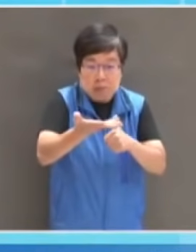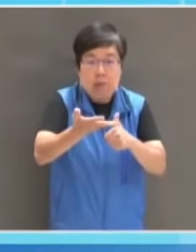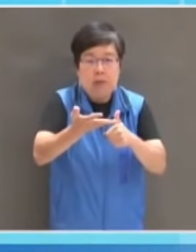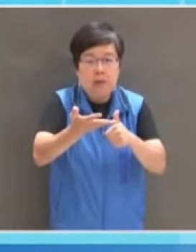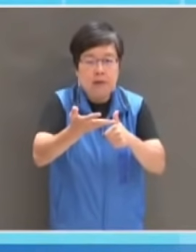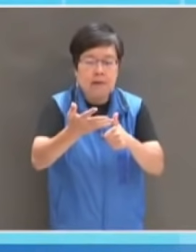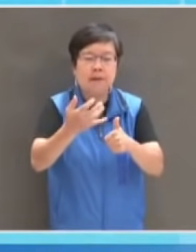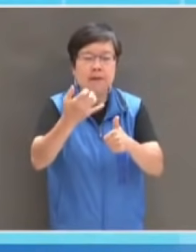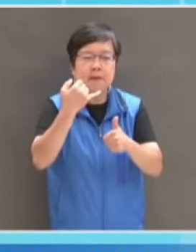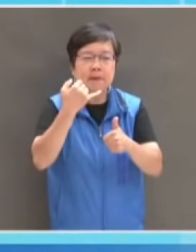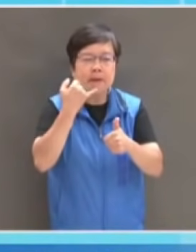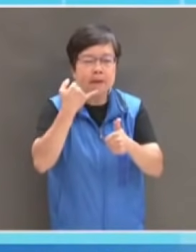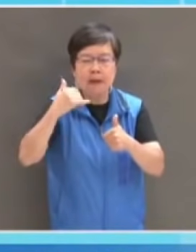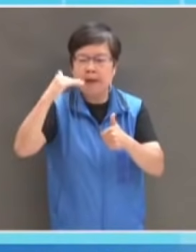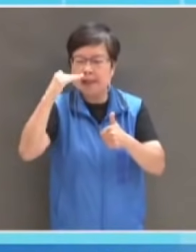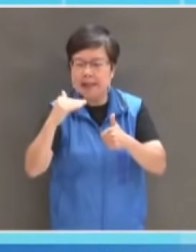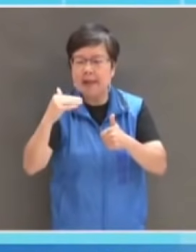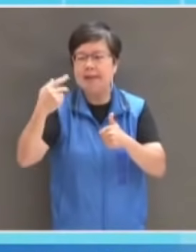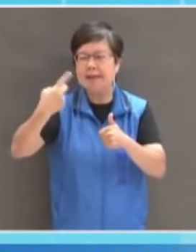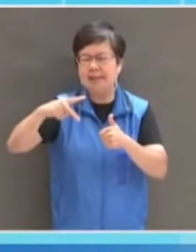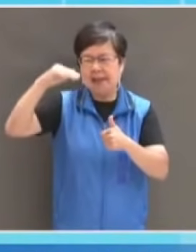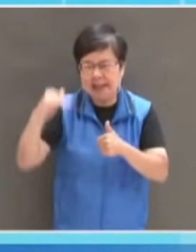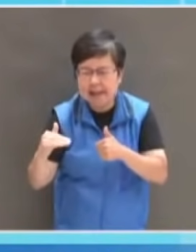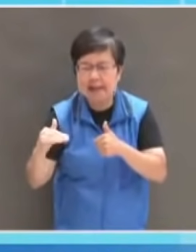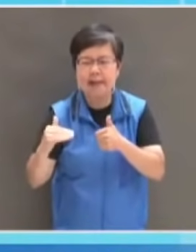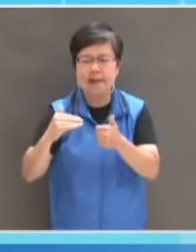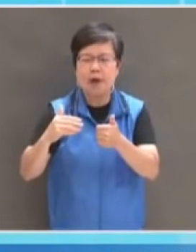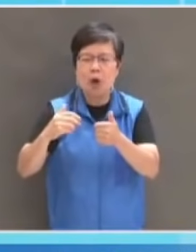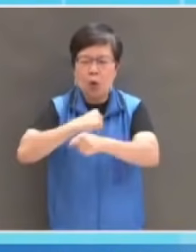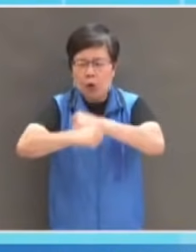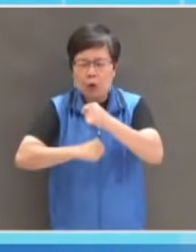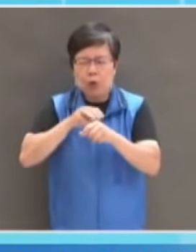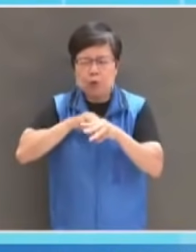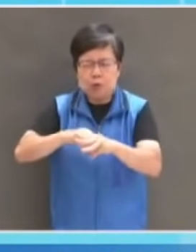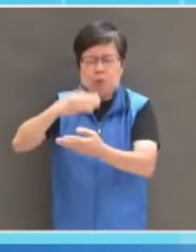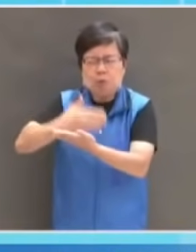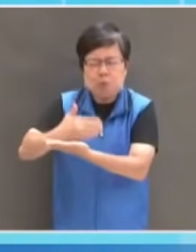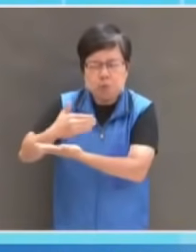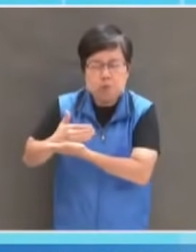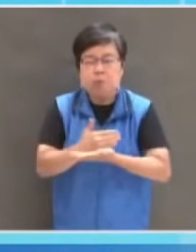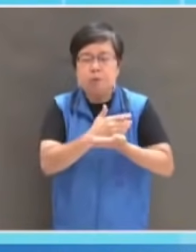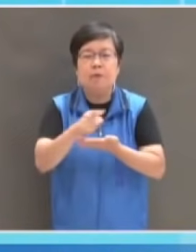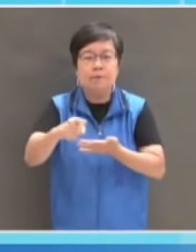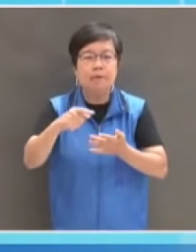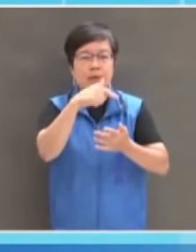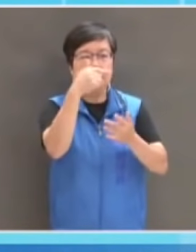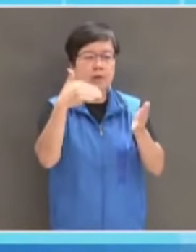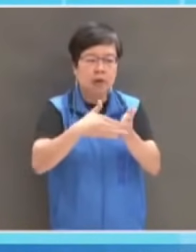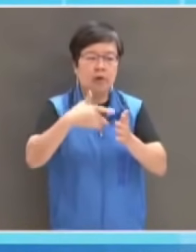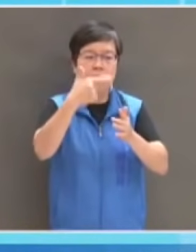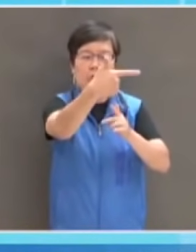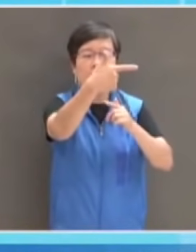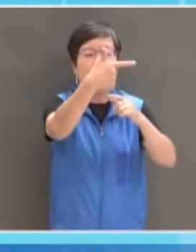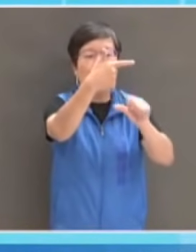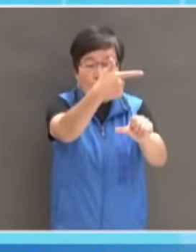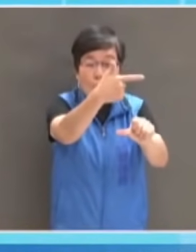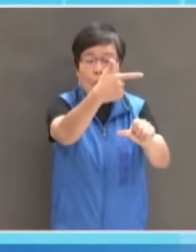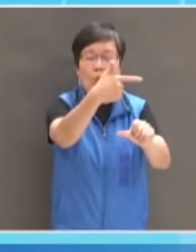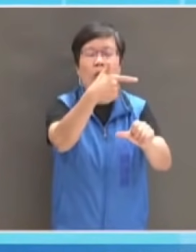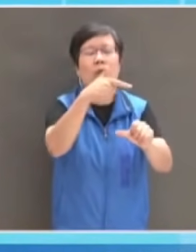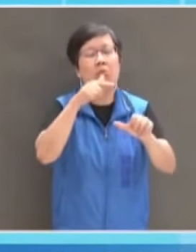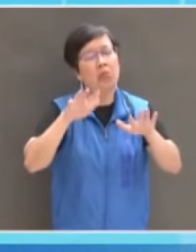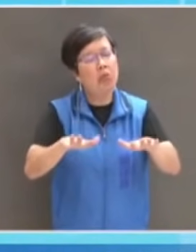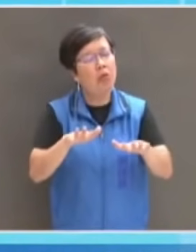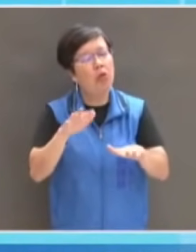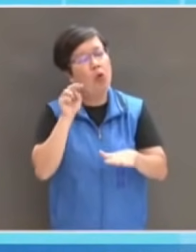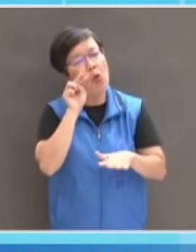透过低度更低度的活动，目前到六月五号，整个趋势的发展就看起